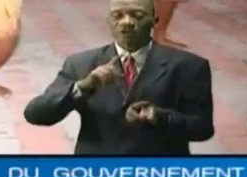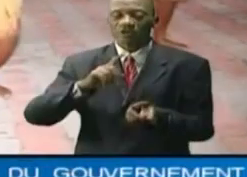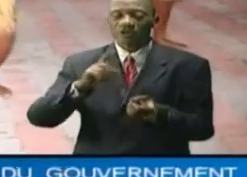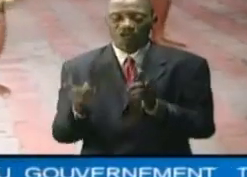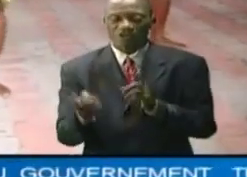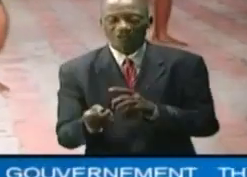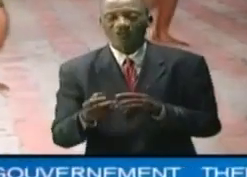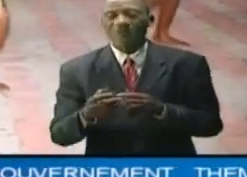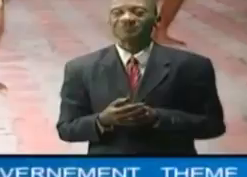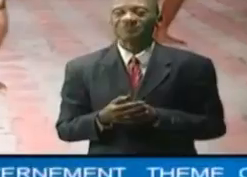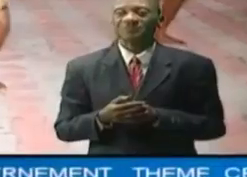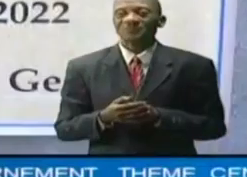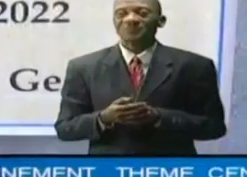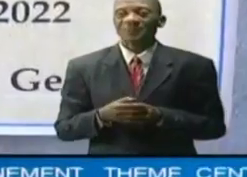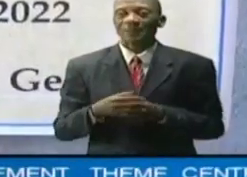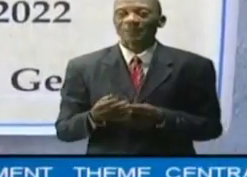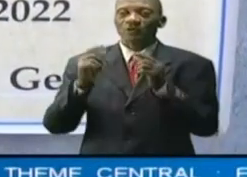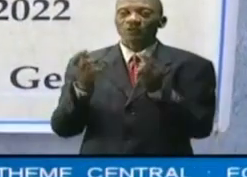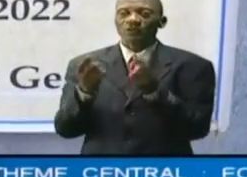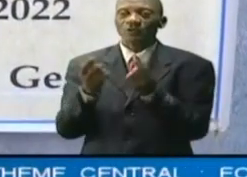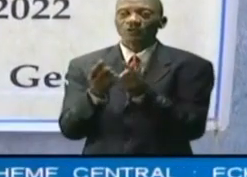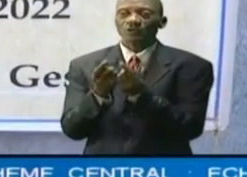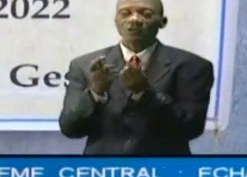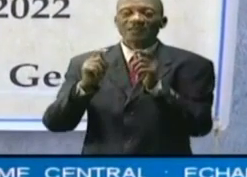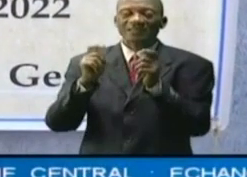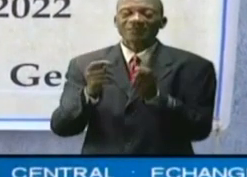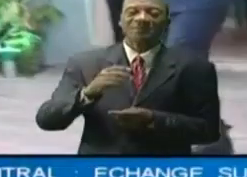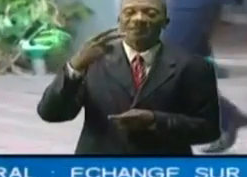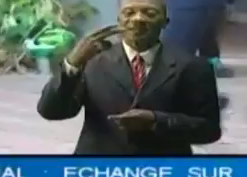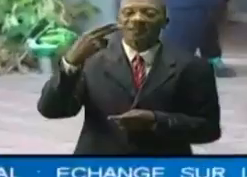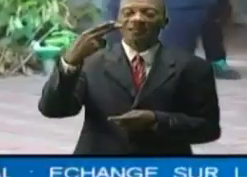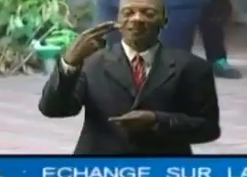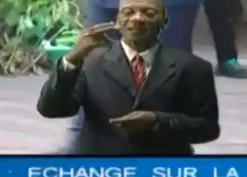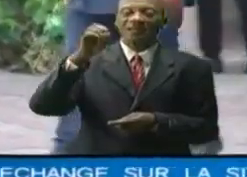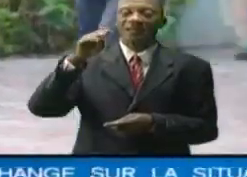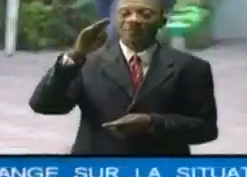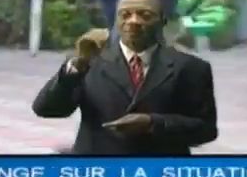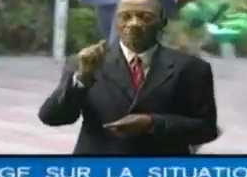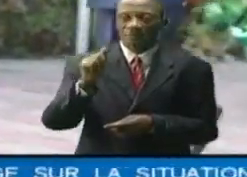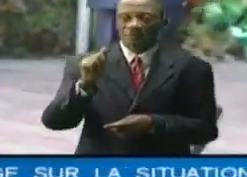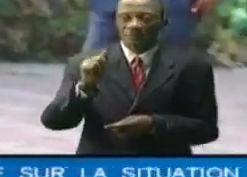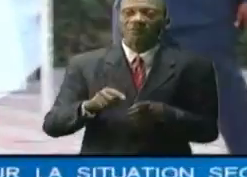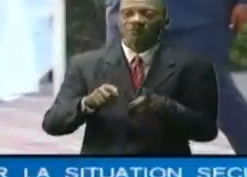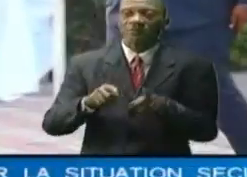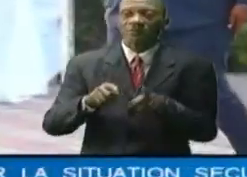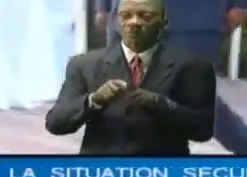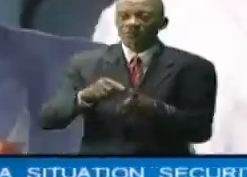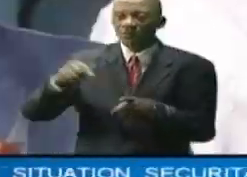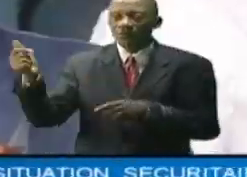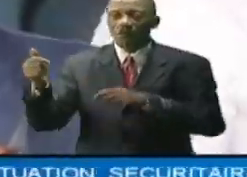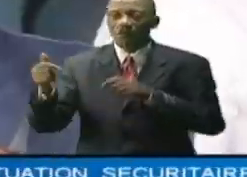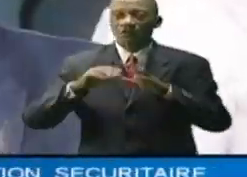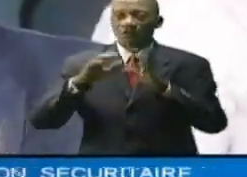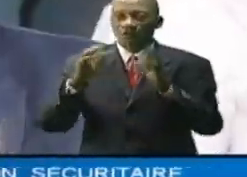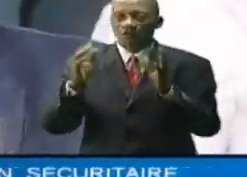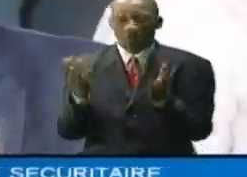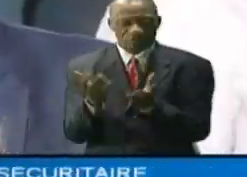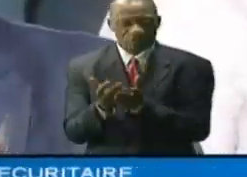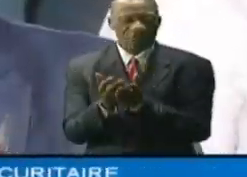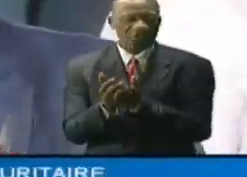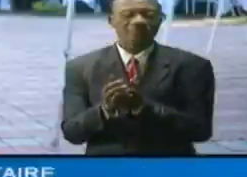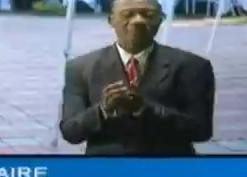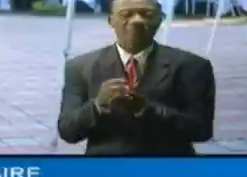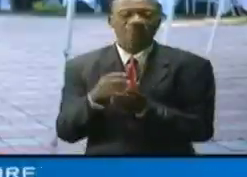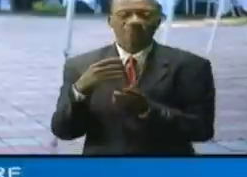Bahemba d'Antuibungé ont invité d'autres communautés sœurs de la RDC, entendent valoriser les